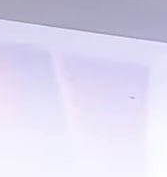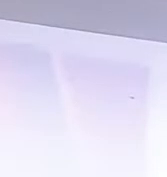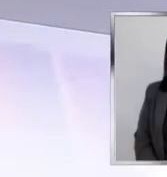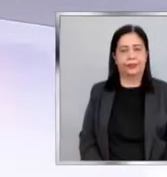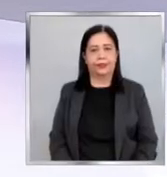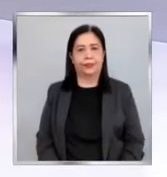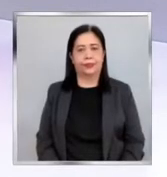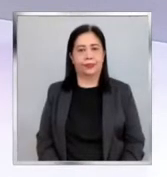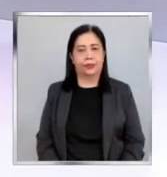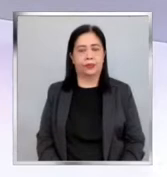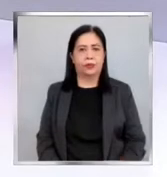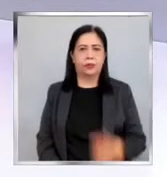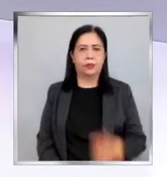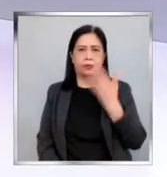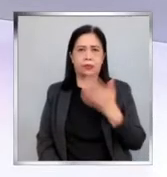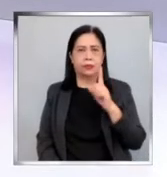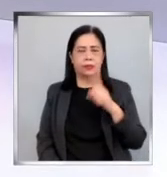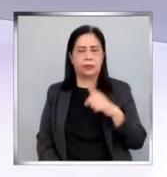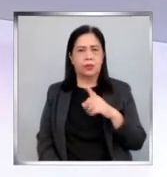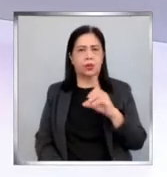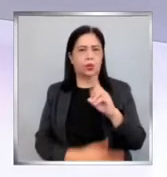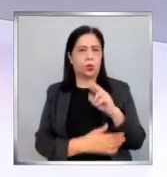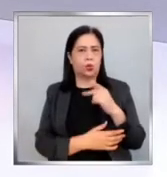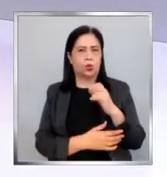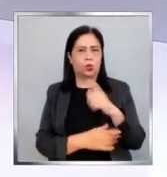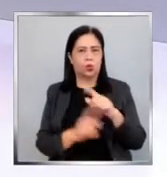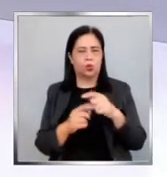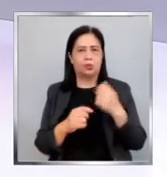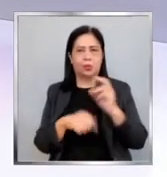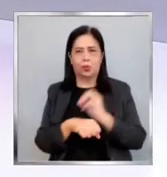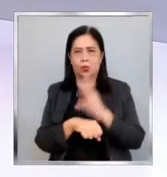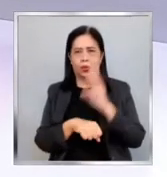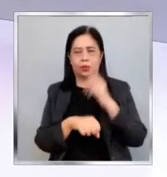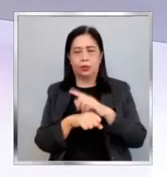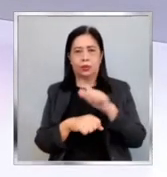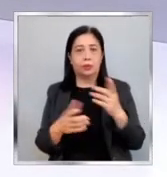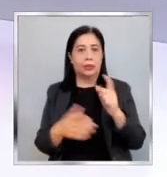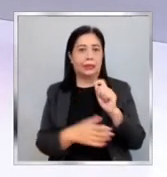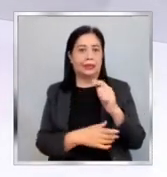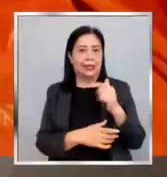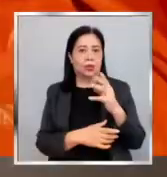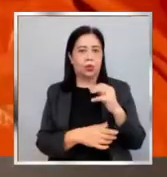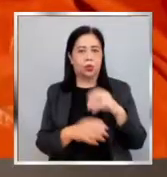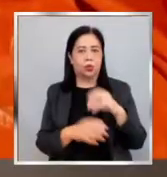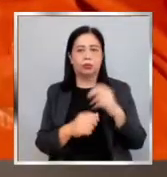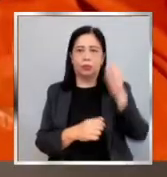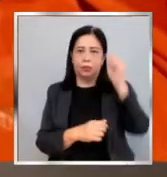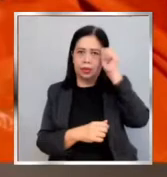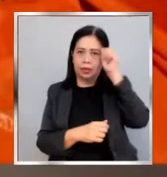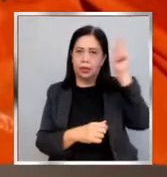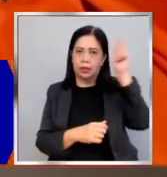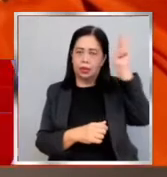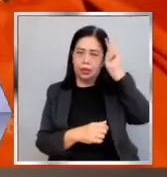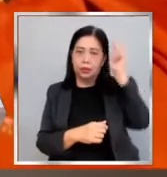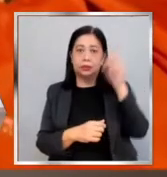Isang patay na dugong ang natagpuan sa baybayin ng Barangay Tigum, Buruanga, Aklan. Ayon sa DNR Western Visayas, may bigat